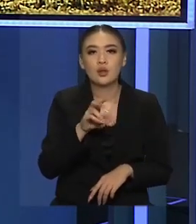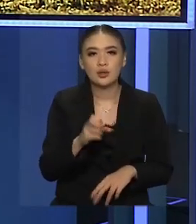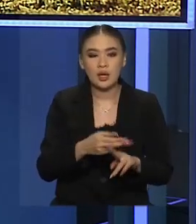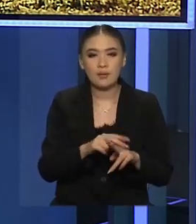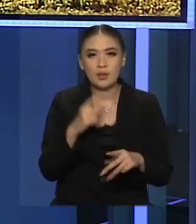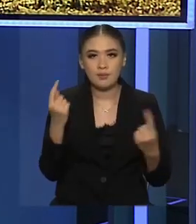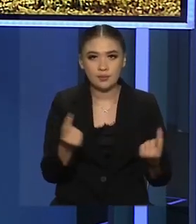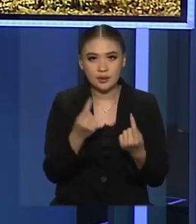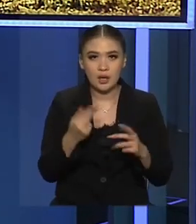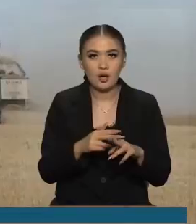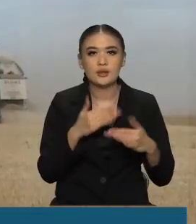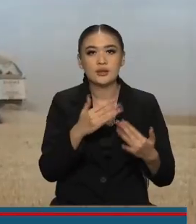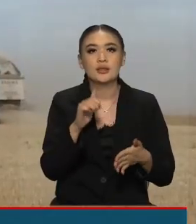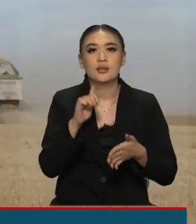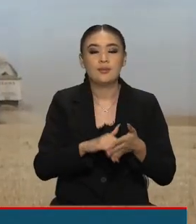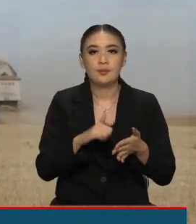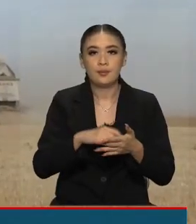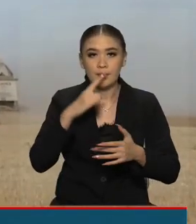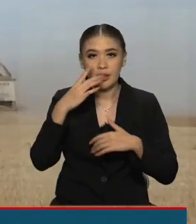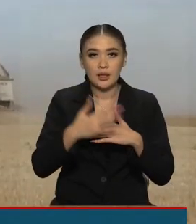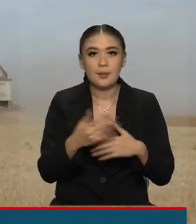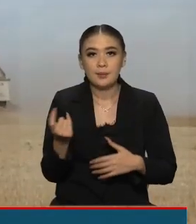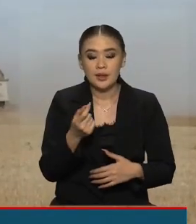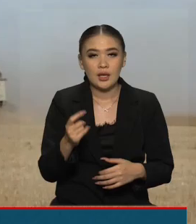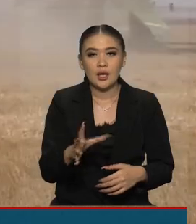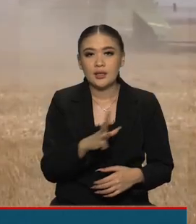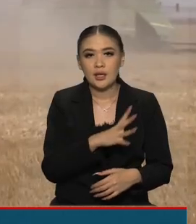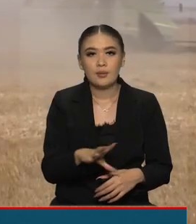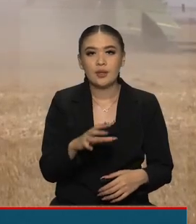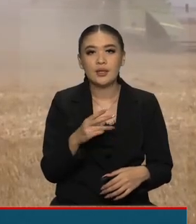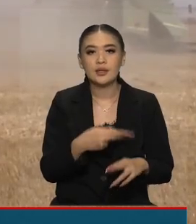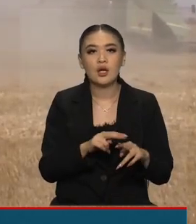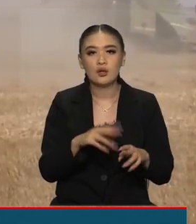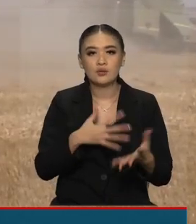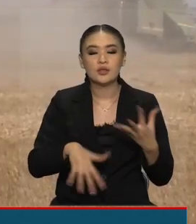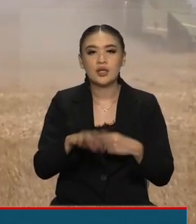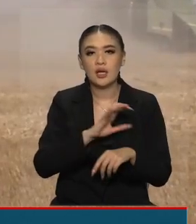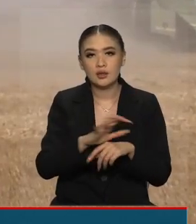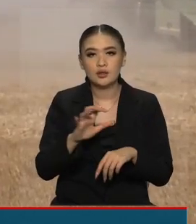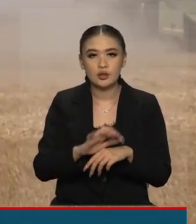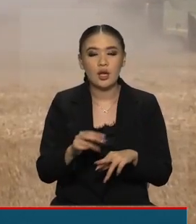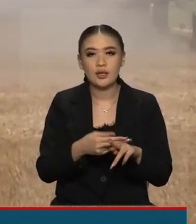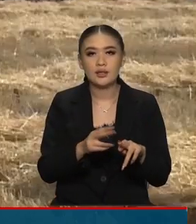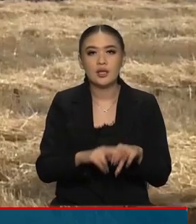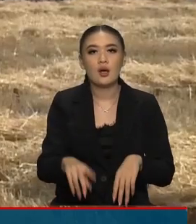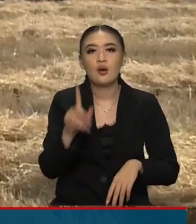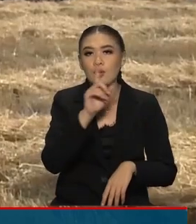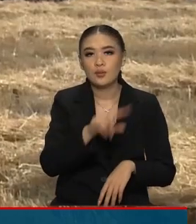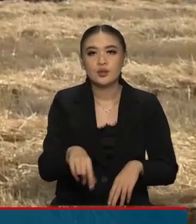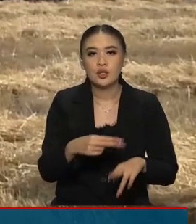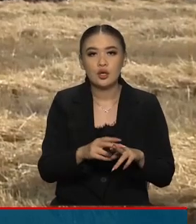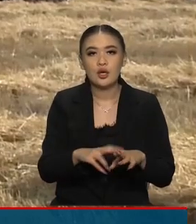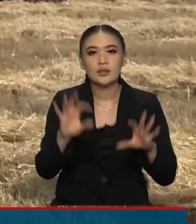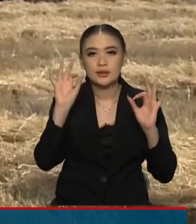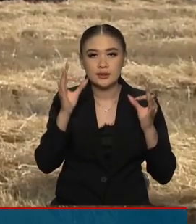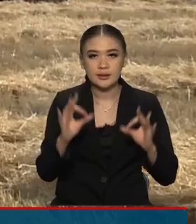аз жөнелтіледі. Оның себебі биыл бидай бітік шықпады. Алайда бұл экспортқа мүлдем шектеу қойылады деген сөз емес.